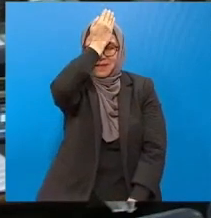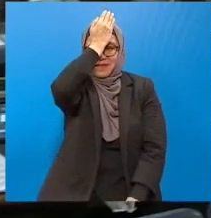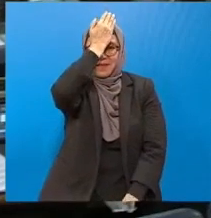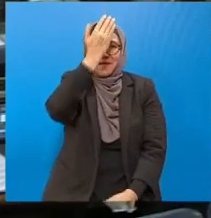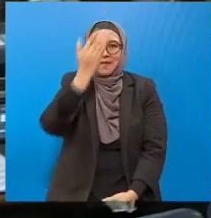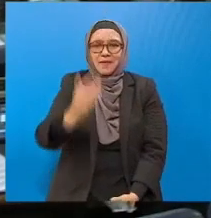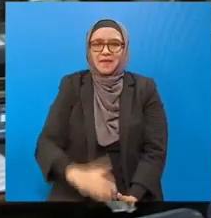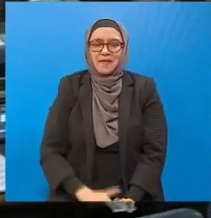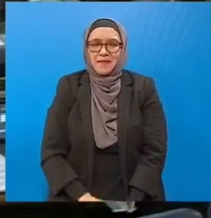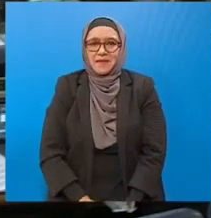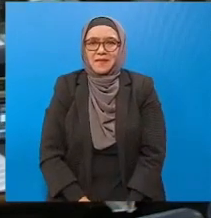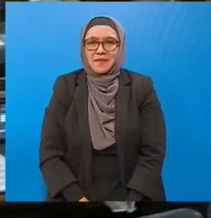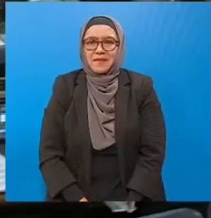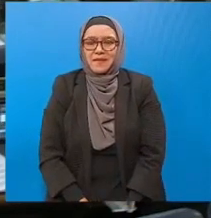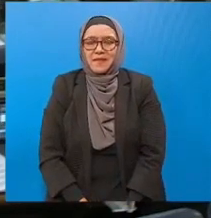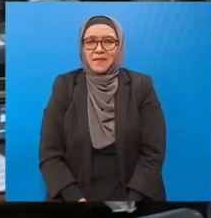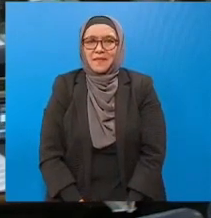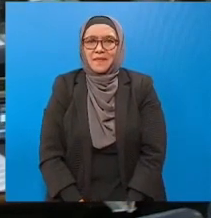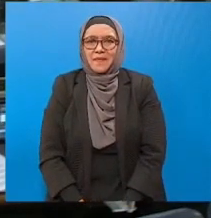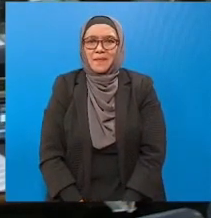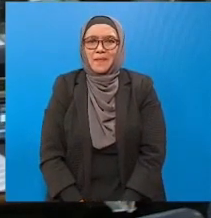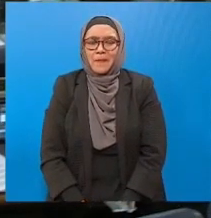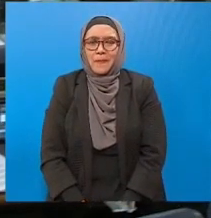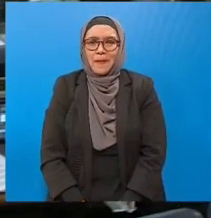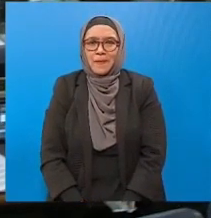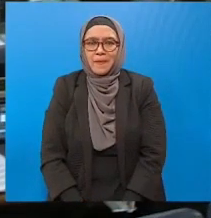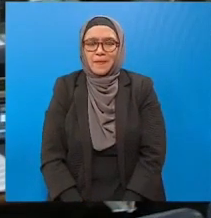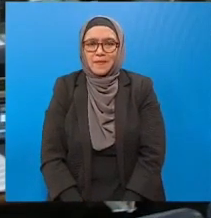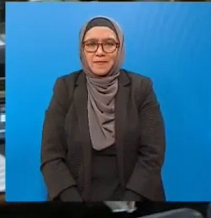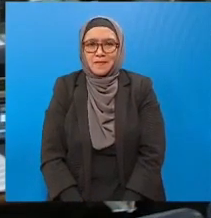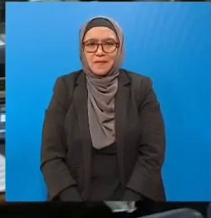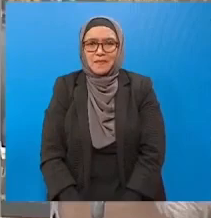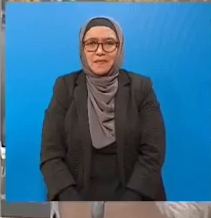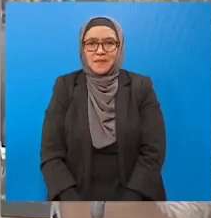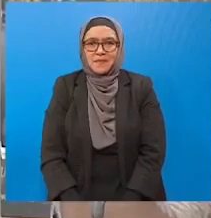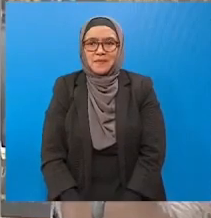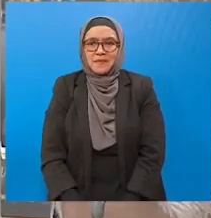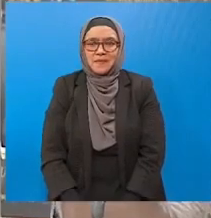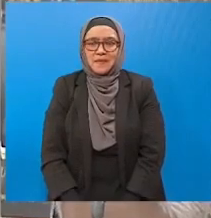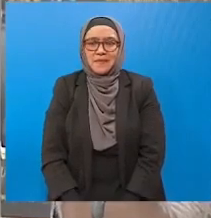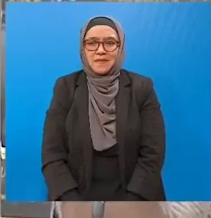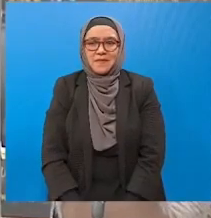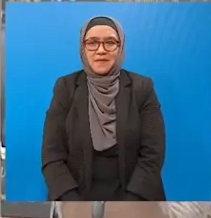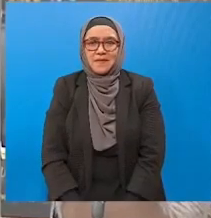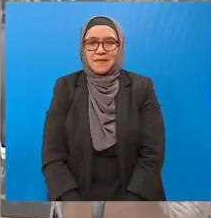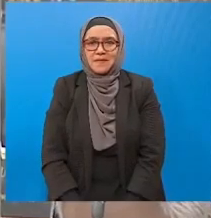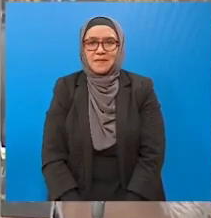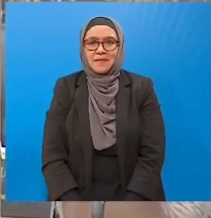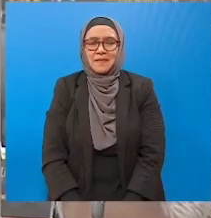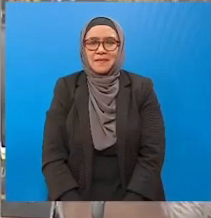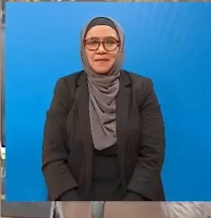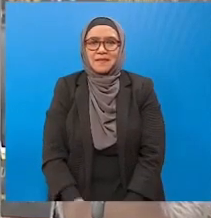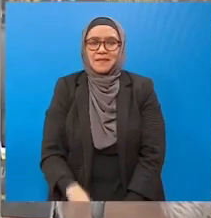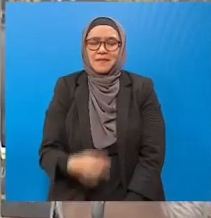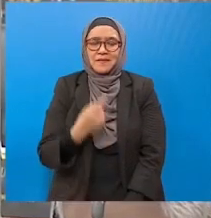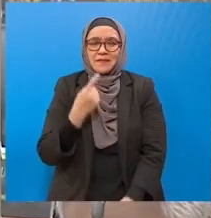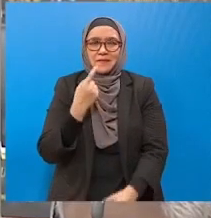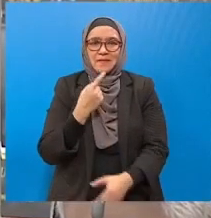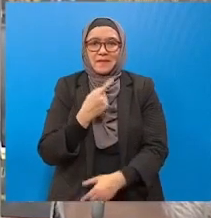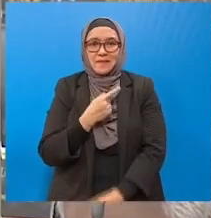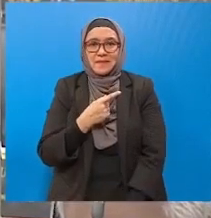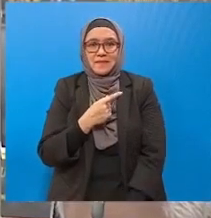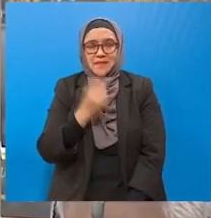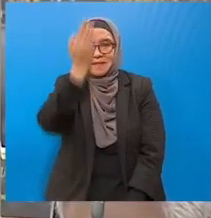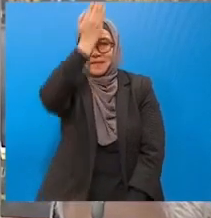Riyad zincalume fadlisyah Hai ini almarhum Sultan Haji Ahmad Shah al-musta'in Billah yang telah pun berkenan banyak